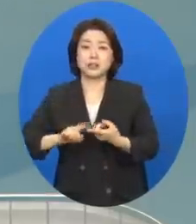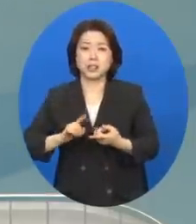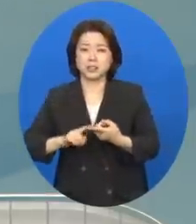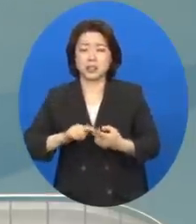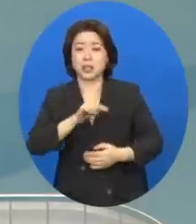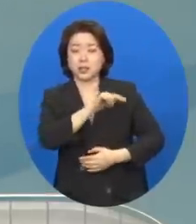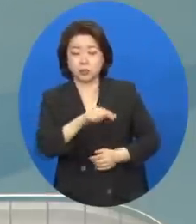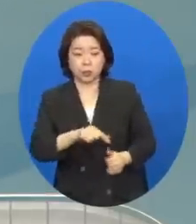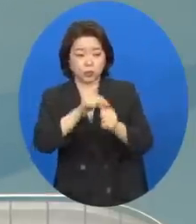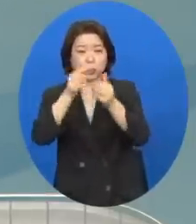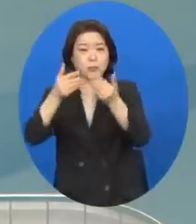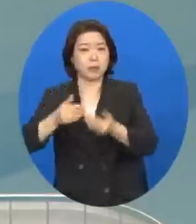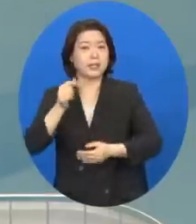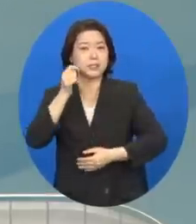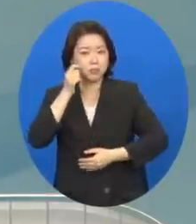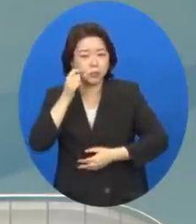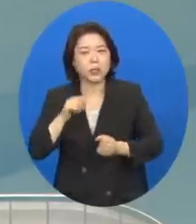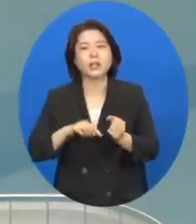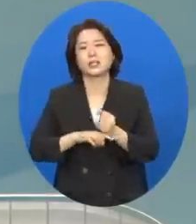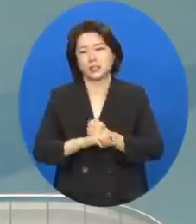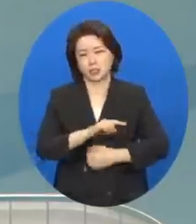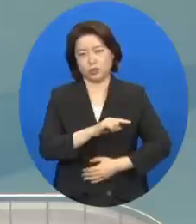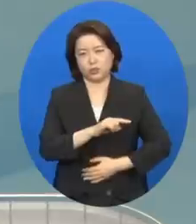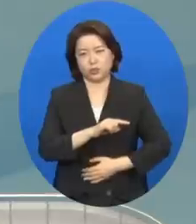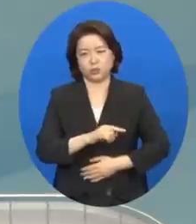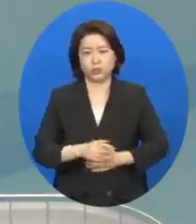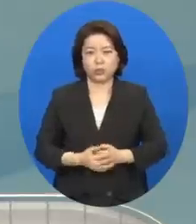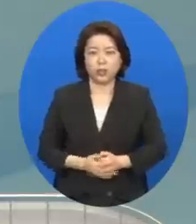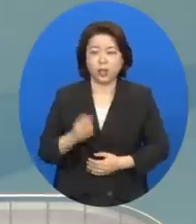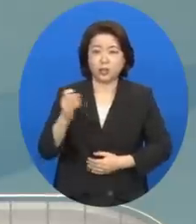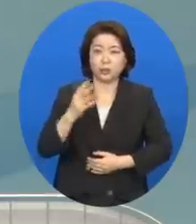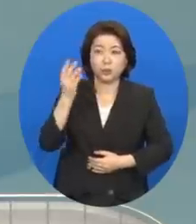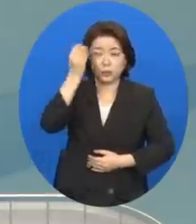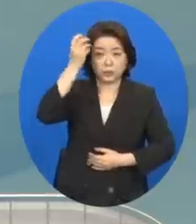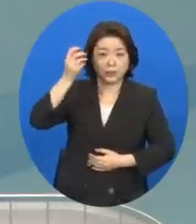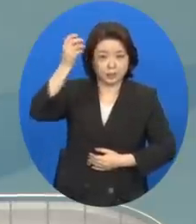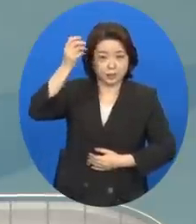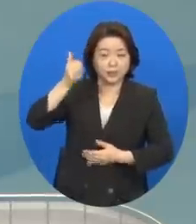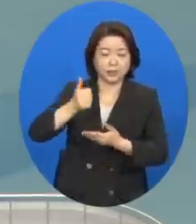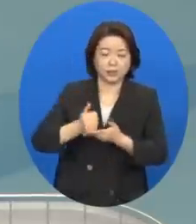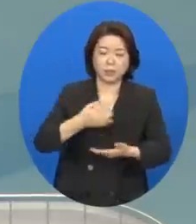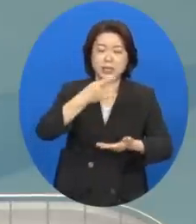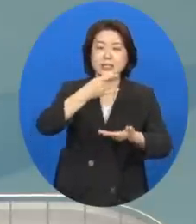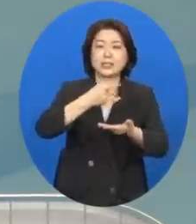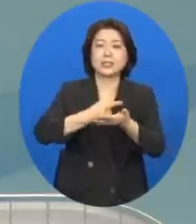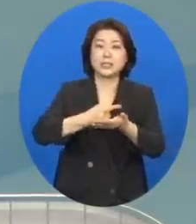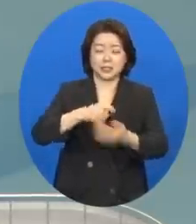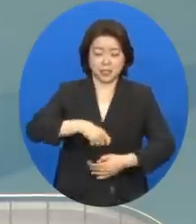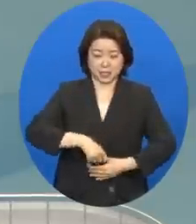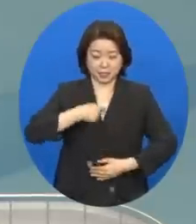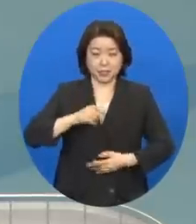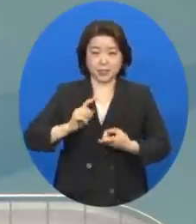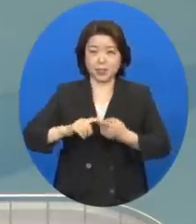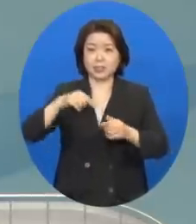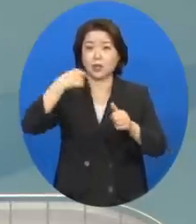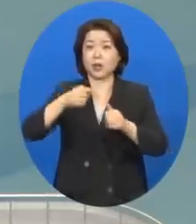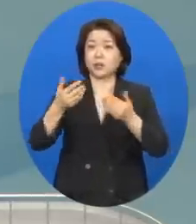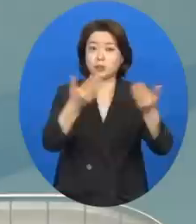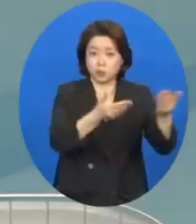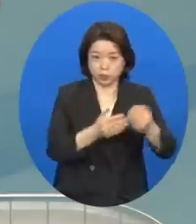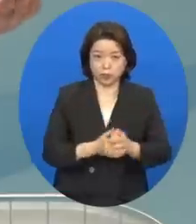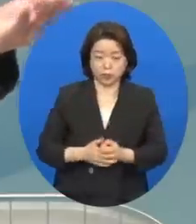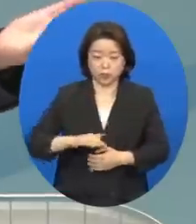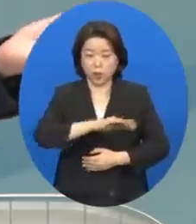그가 구원받지 못하는 이유라는 거예요. 또 성령께서 의에 대해서 가르치셨다고 그랬는데